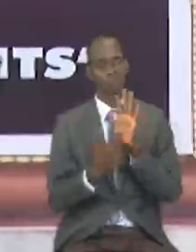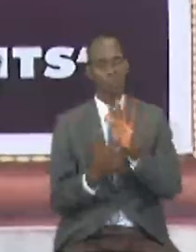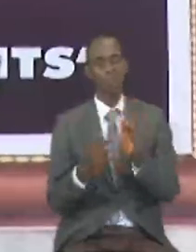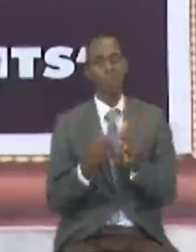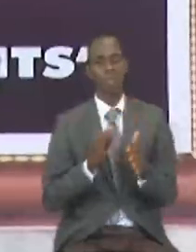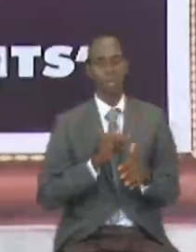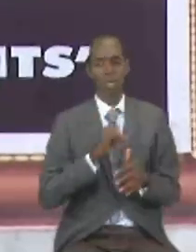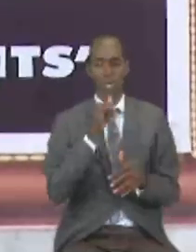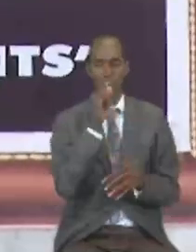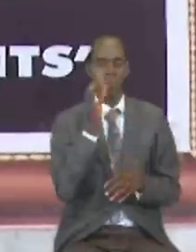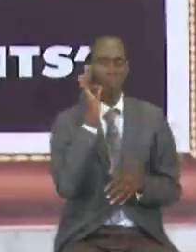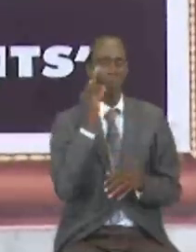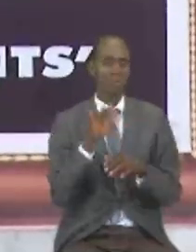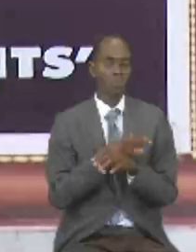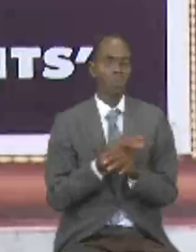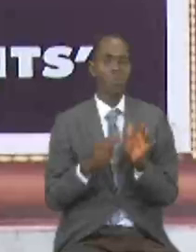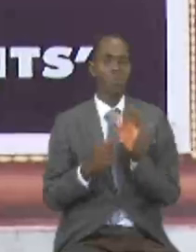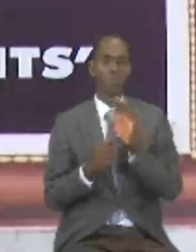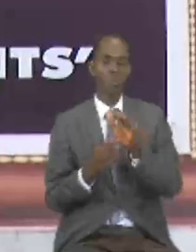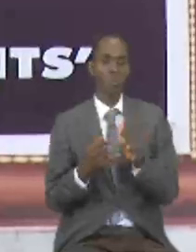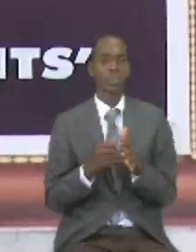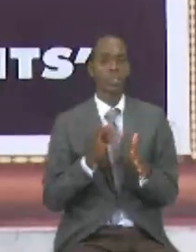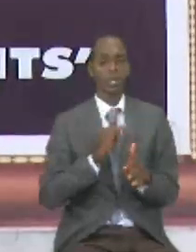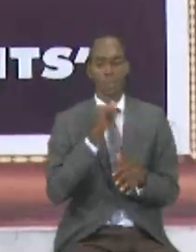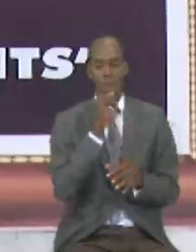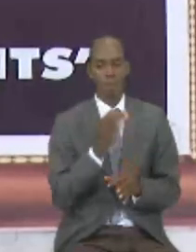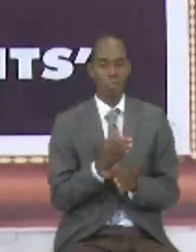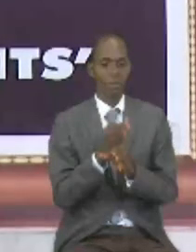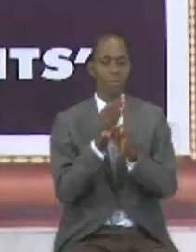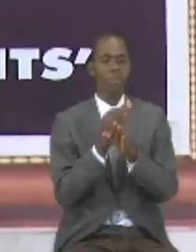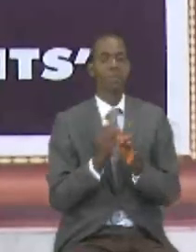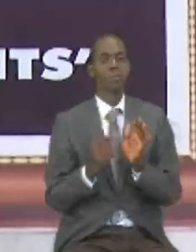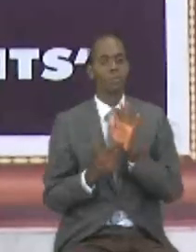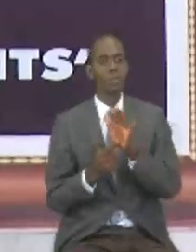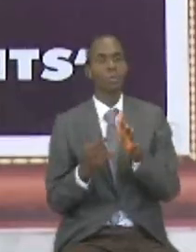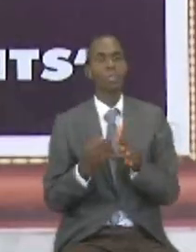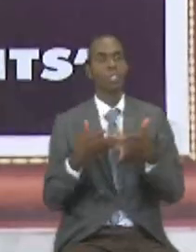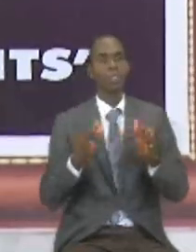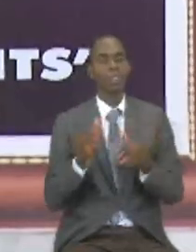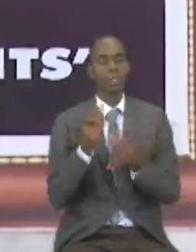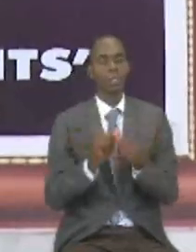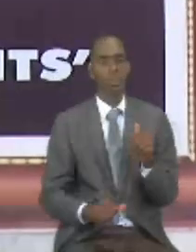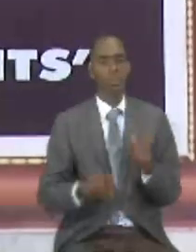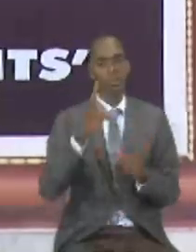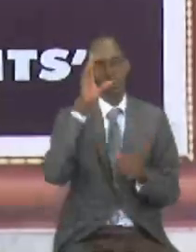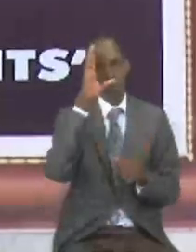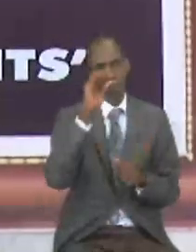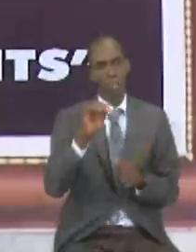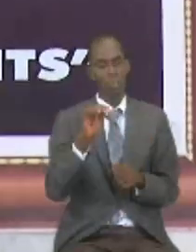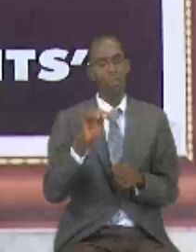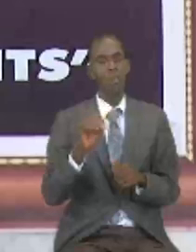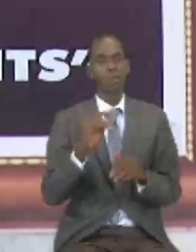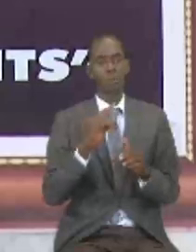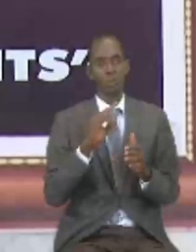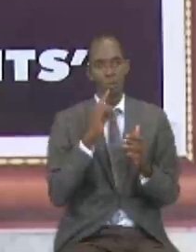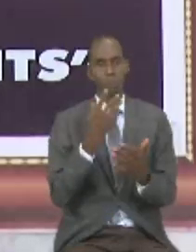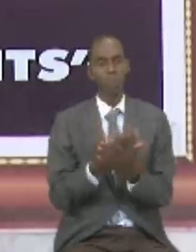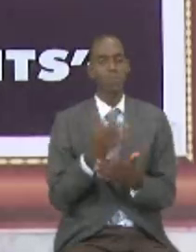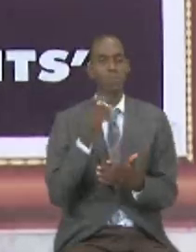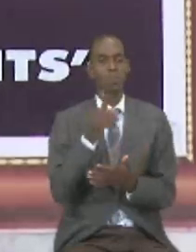suis fructueux, prouve-le. Je suis fidèle, prouve-le. Que chacun examine ses propres